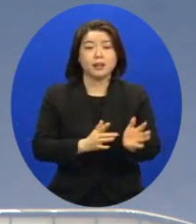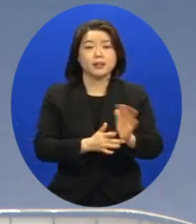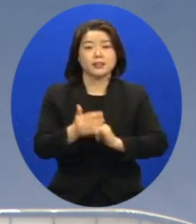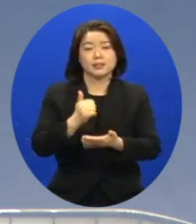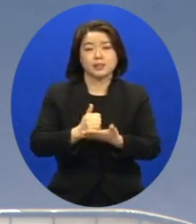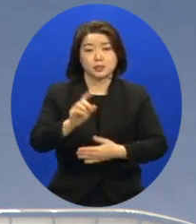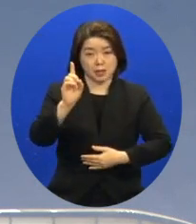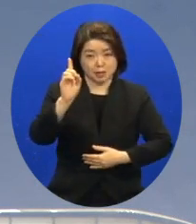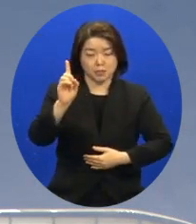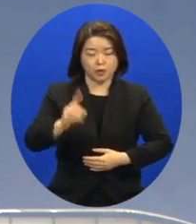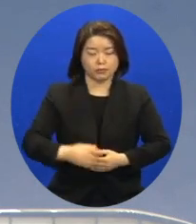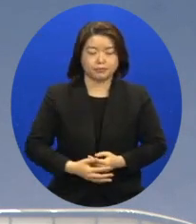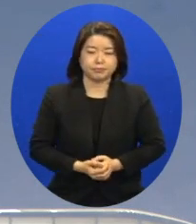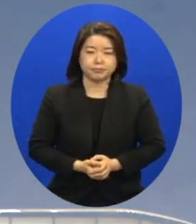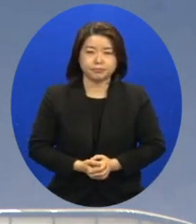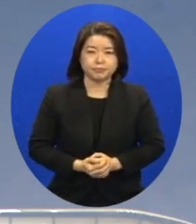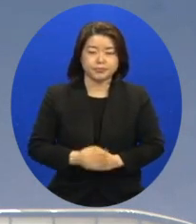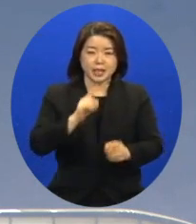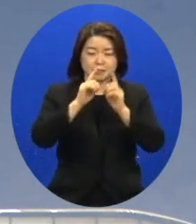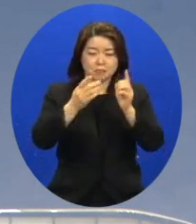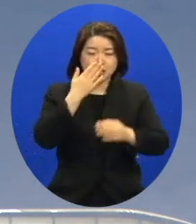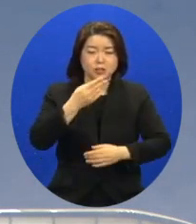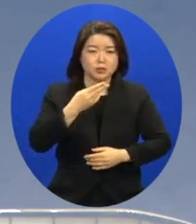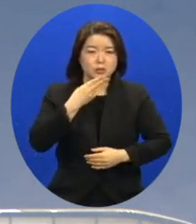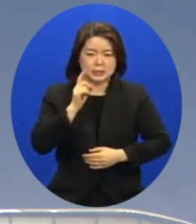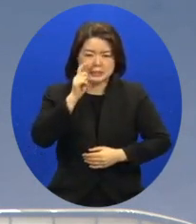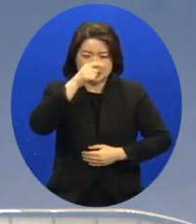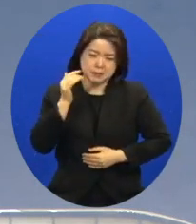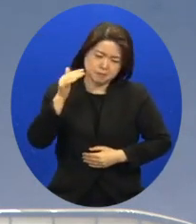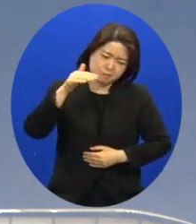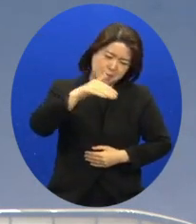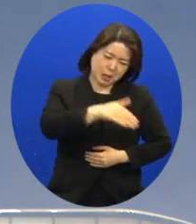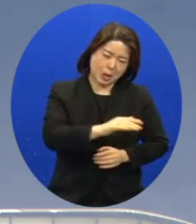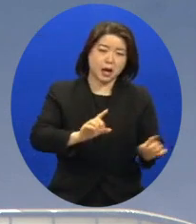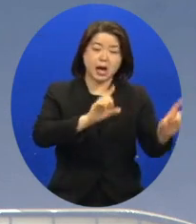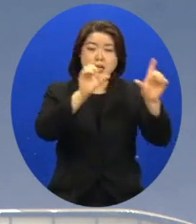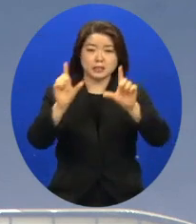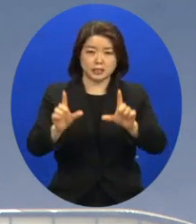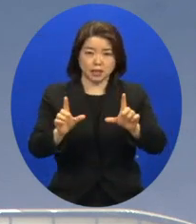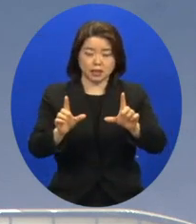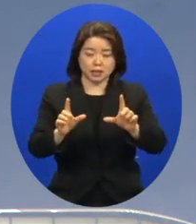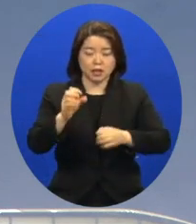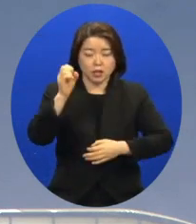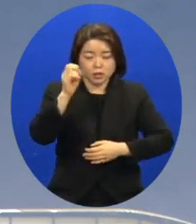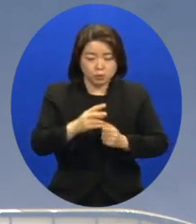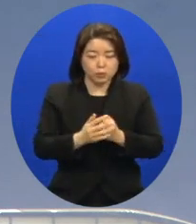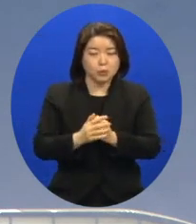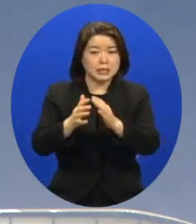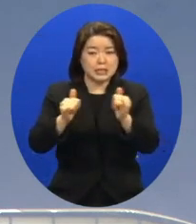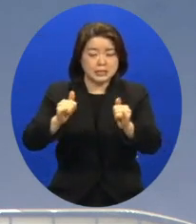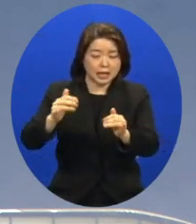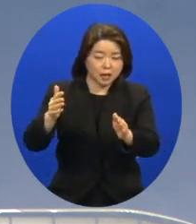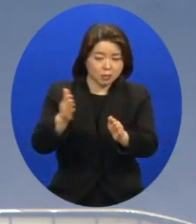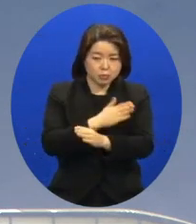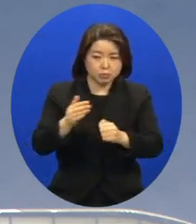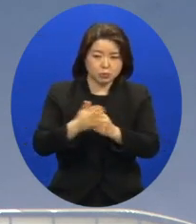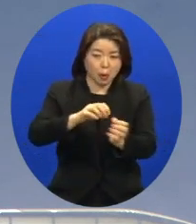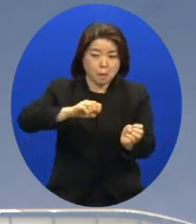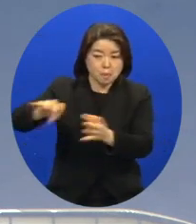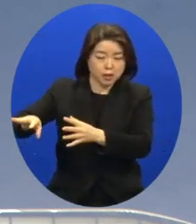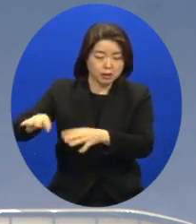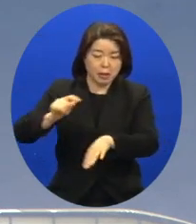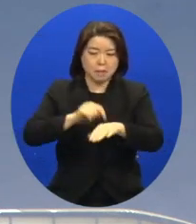번은 말할 수 없이 타락한 삶을 살면서 사람들로부터 버림을 받고 마음은 돌덩어리처럼